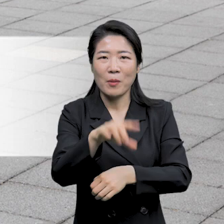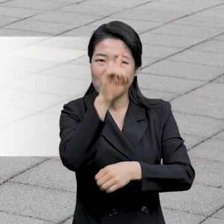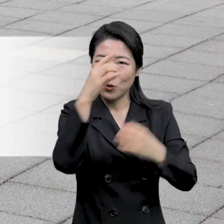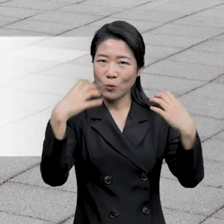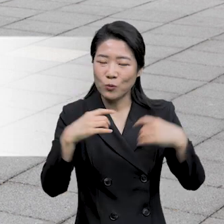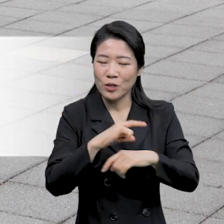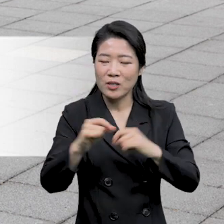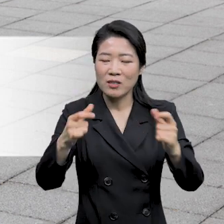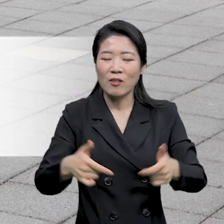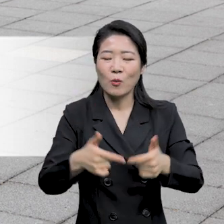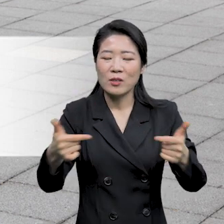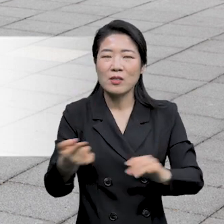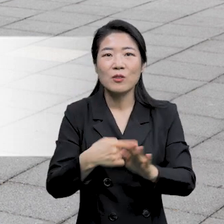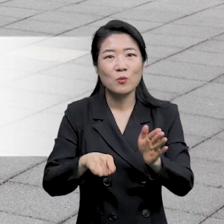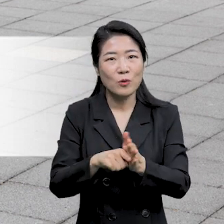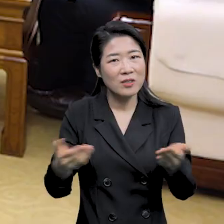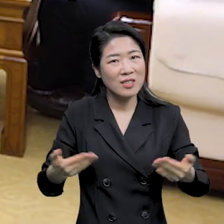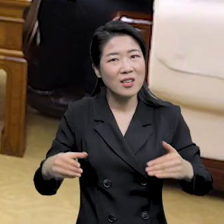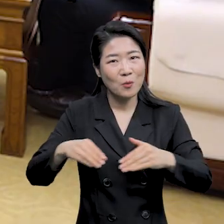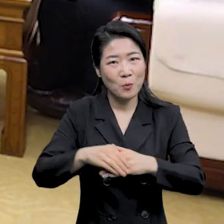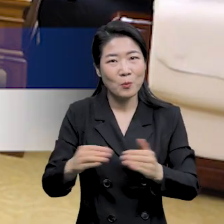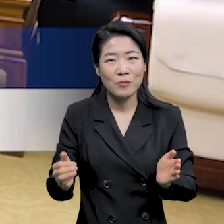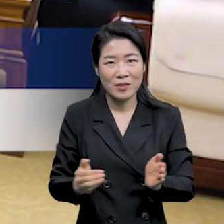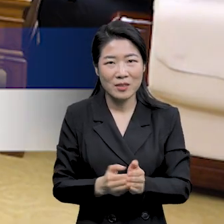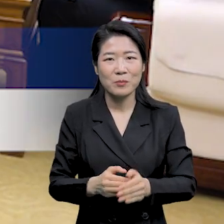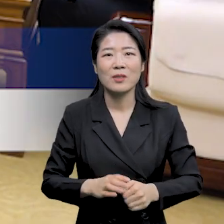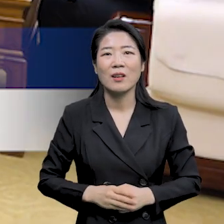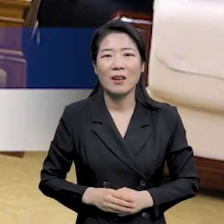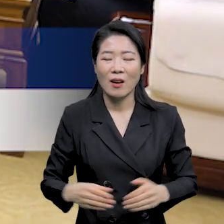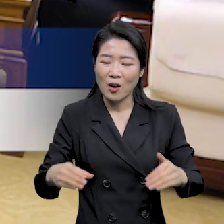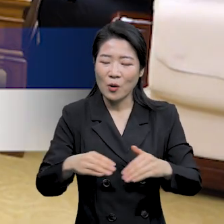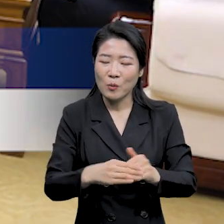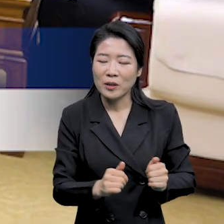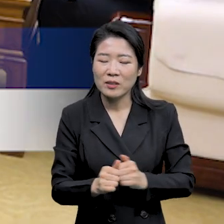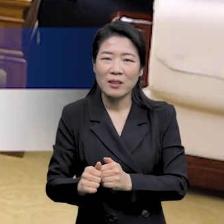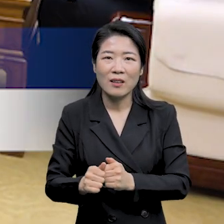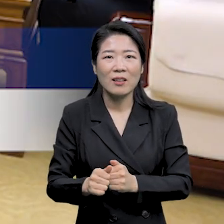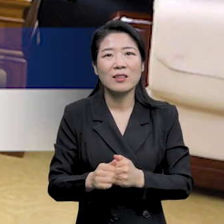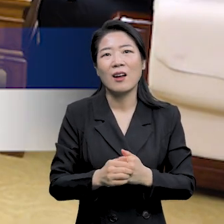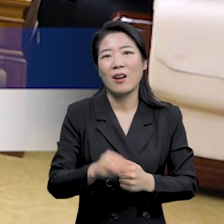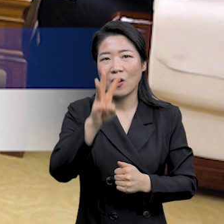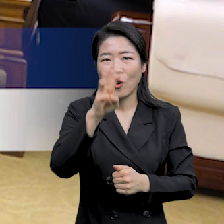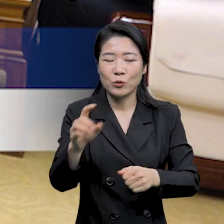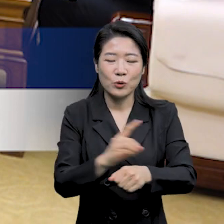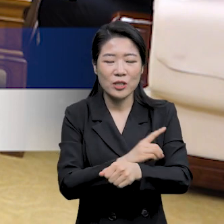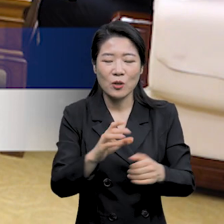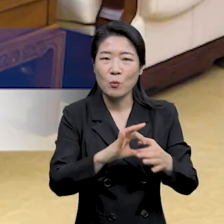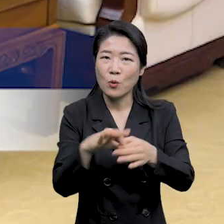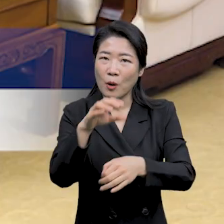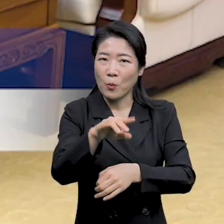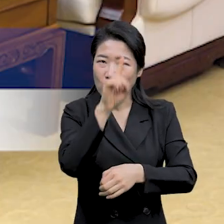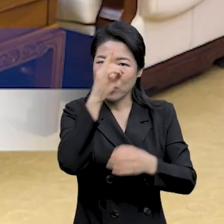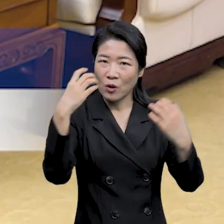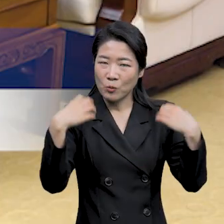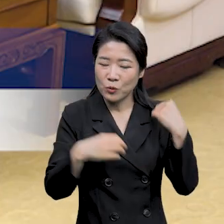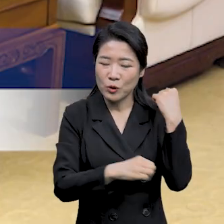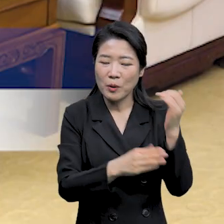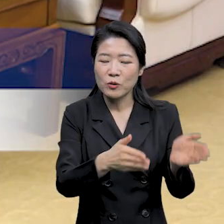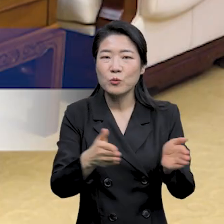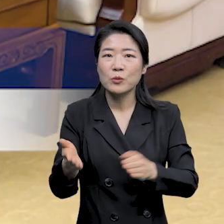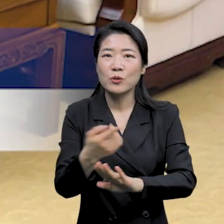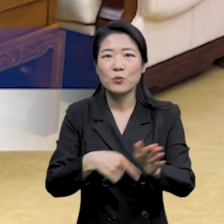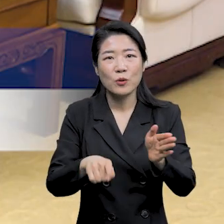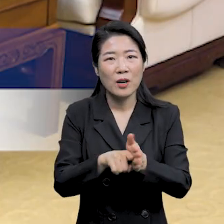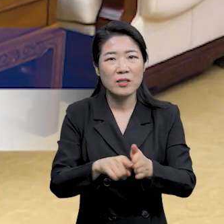위해 업무 협약을 맺었습니다. 협약에 따라 양 기관은 광주 디지털 플랫폼 정부 기반 마련을 위해